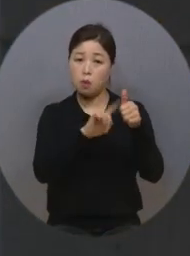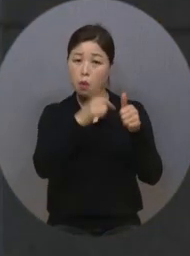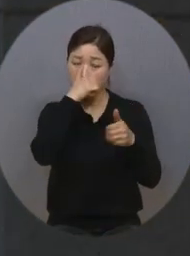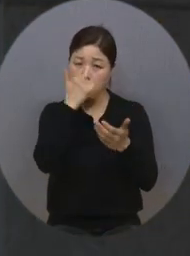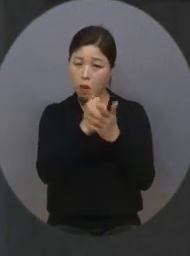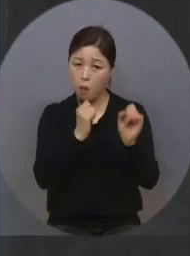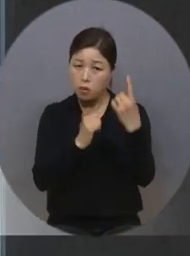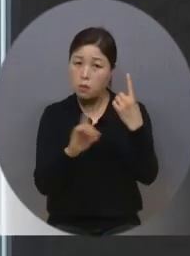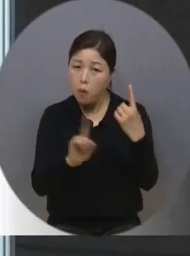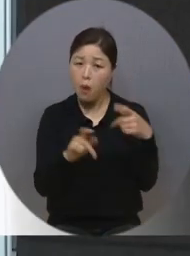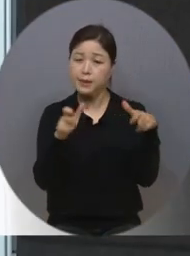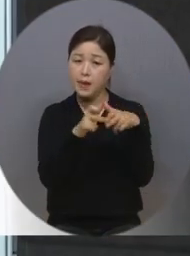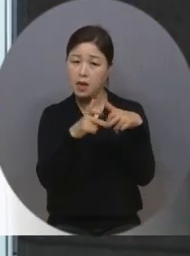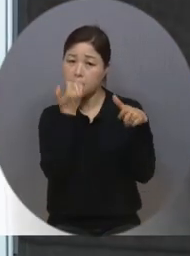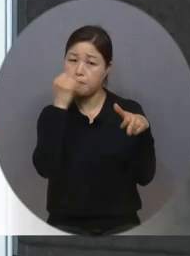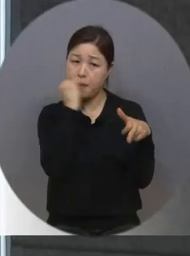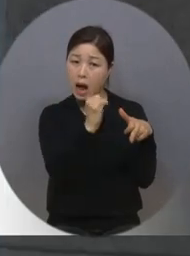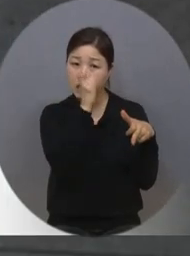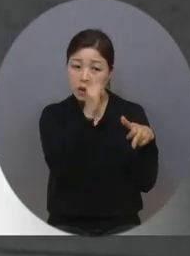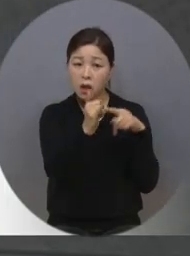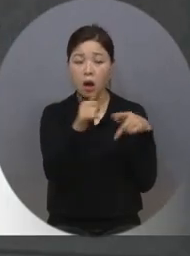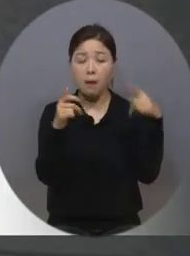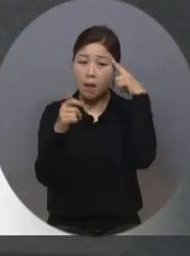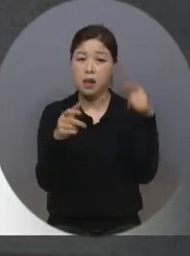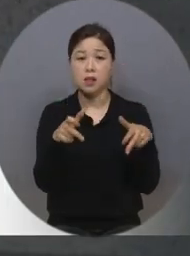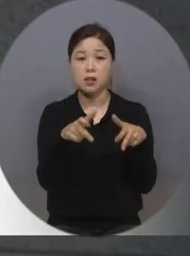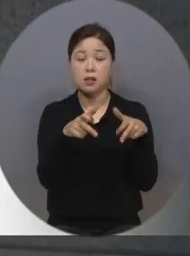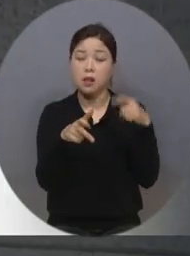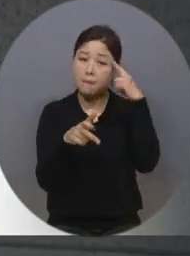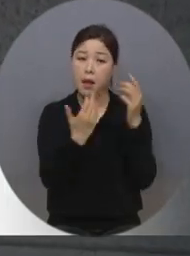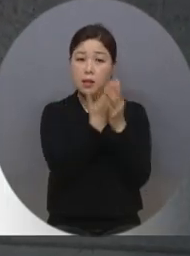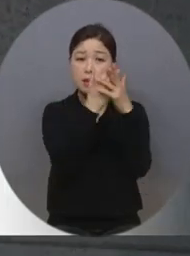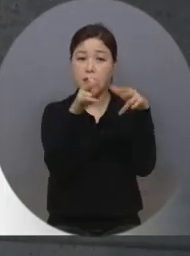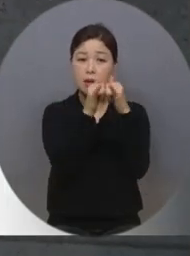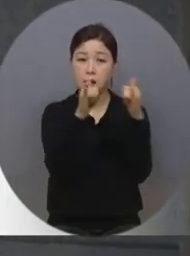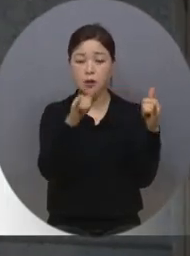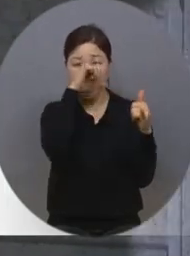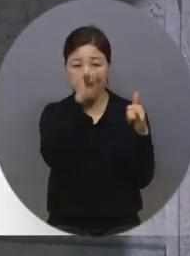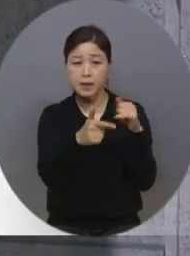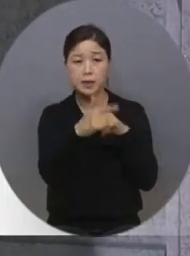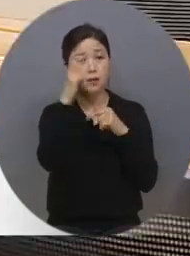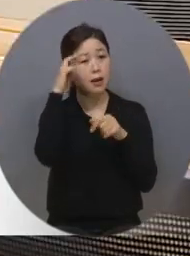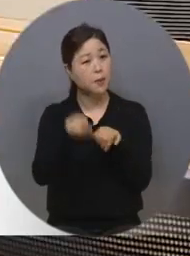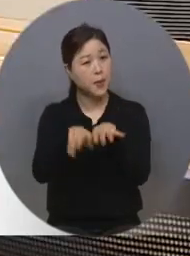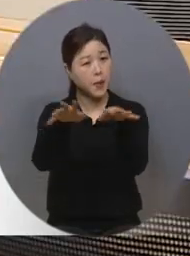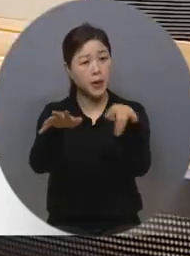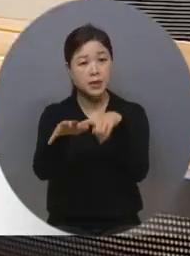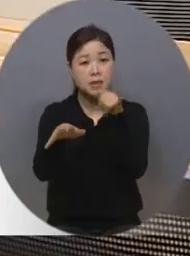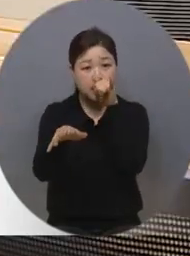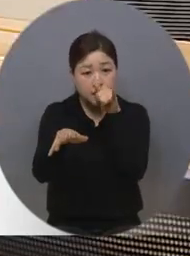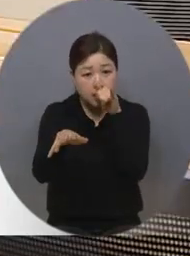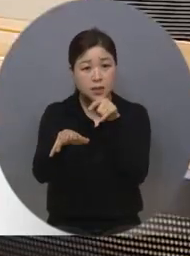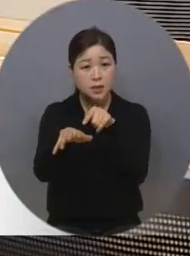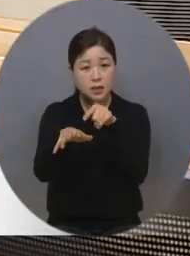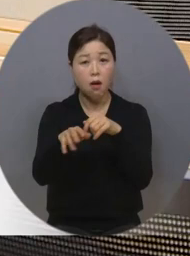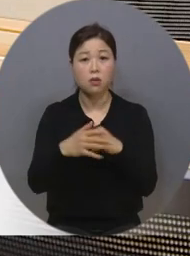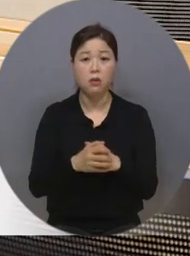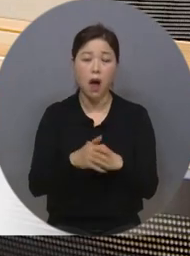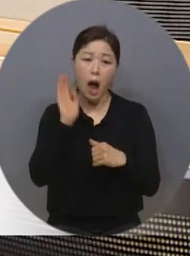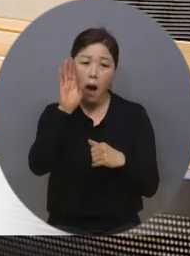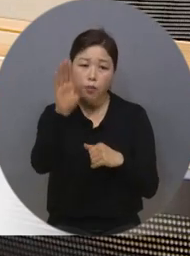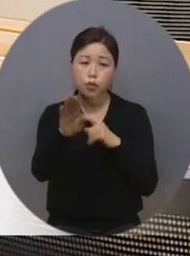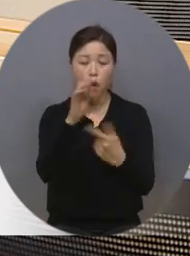범행의 원인을 장애로 단정짓고 발달장애인에 대한 부정적인 여론이 확산되는 것은 장기적인 관점에서 또